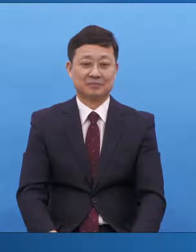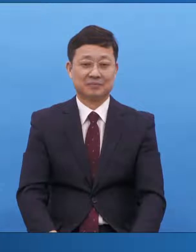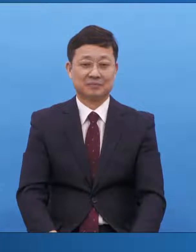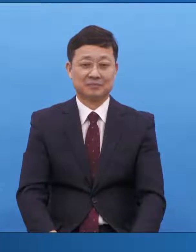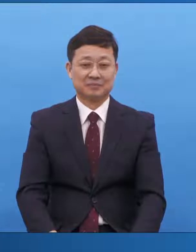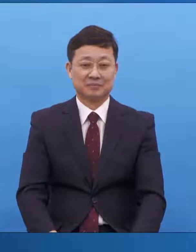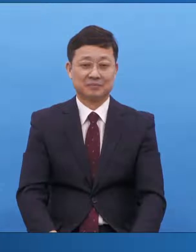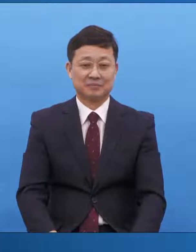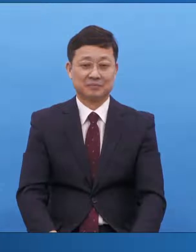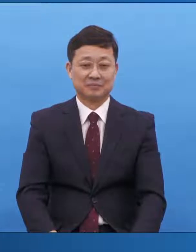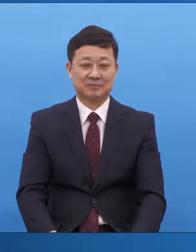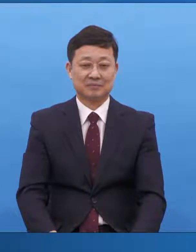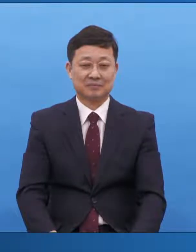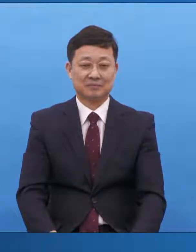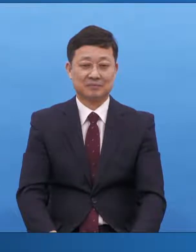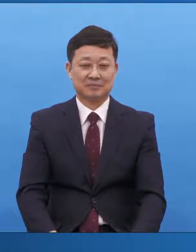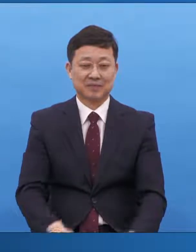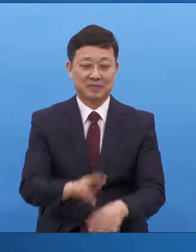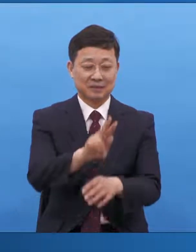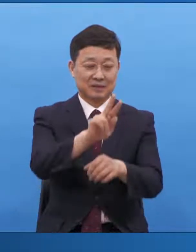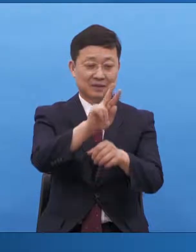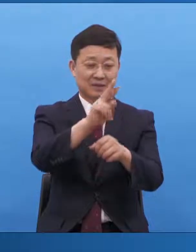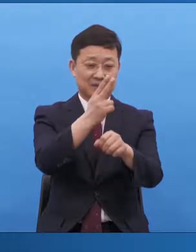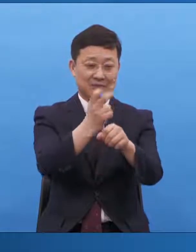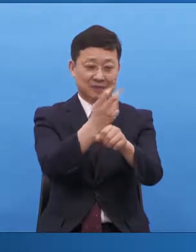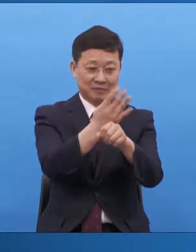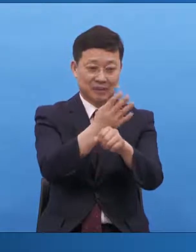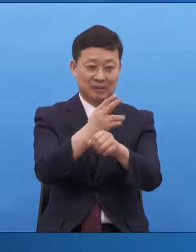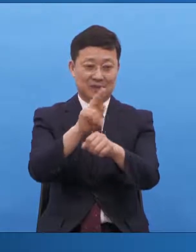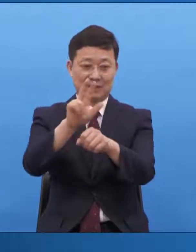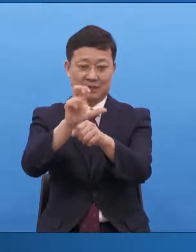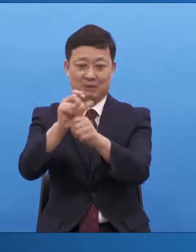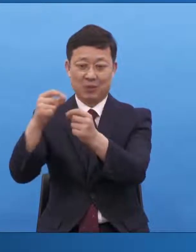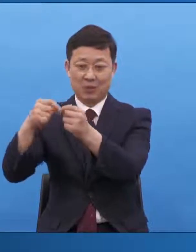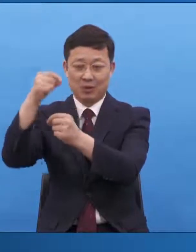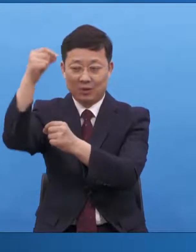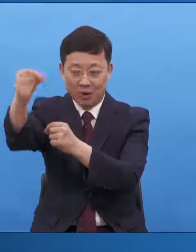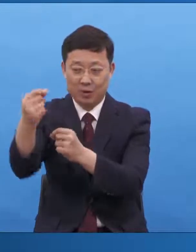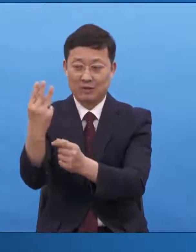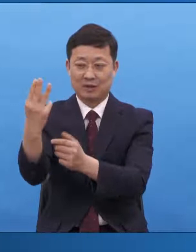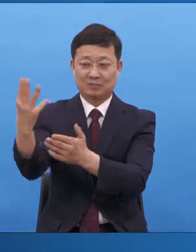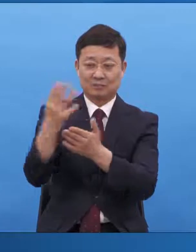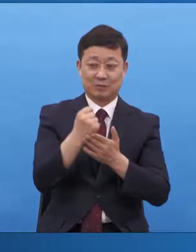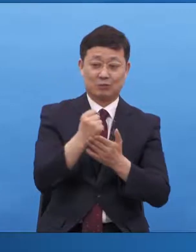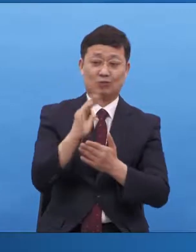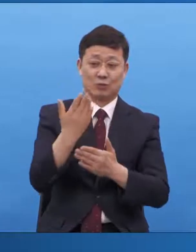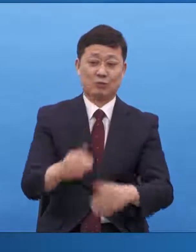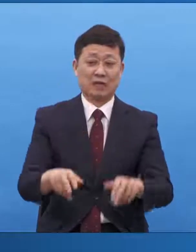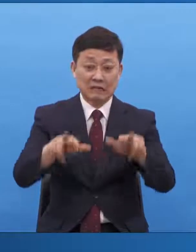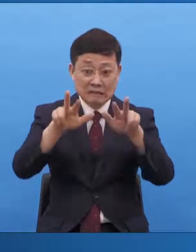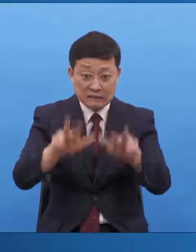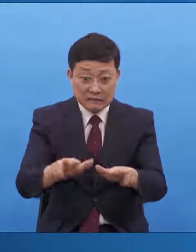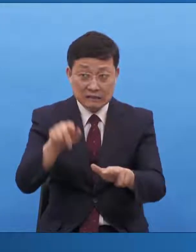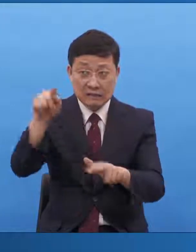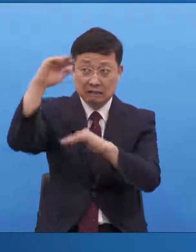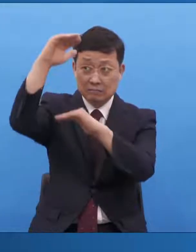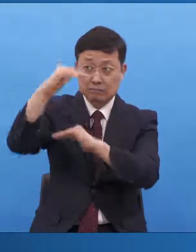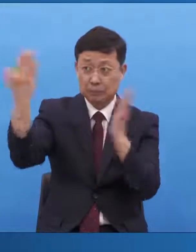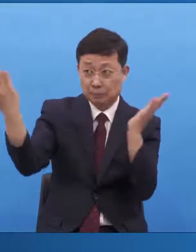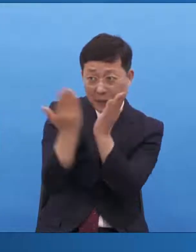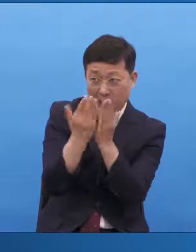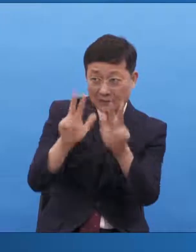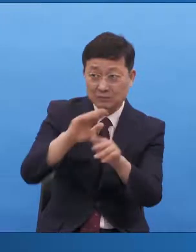모를 수 있어요. I kind of use a symbol. It kind of looks like the infinity symbol. 이게 답니다. This is everything. 지금도 일어나고 있어요. It's happening even